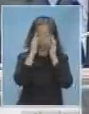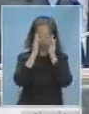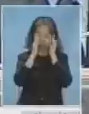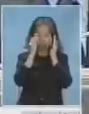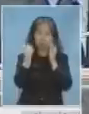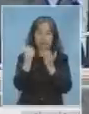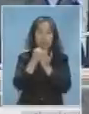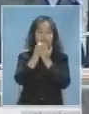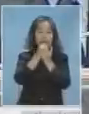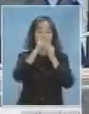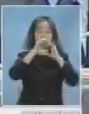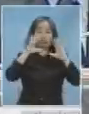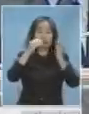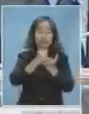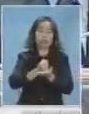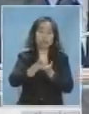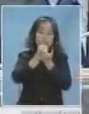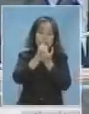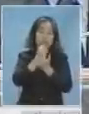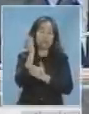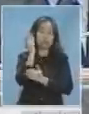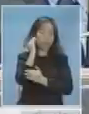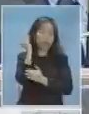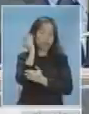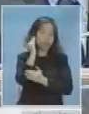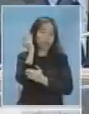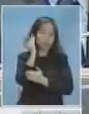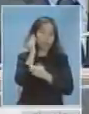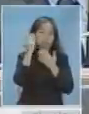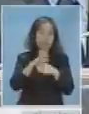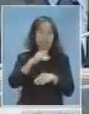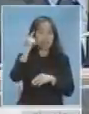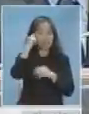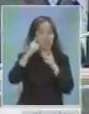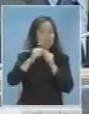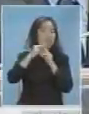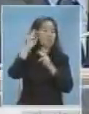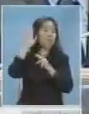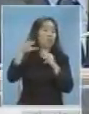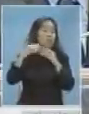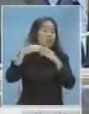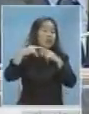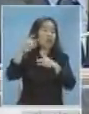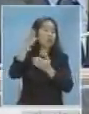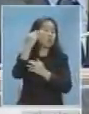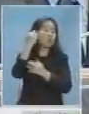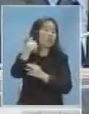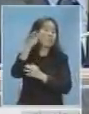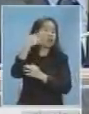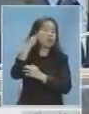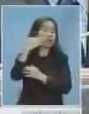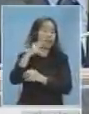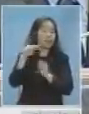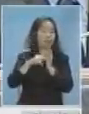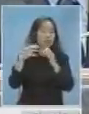อยากจะให้รัฐบาลกรุณารับฟังอย่าคิดว่าเป็นเรื่องของฝ่ายค้านพูดแล้วก็ฝ่ายค้